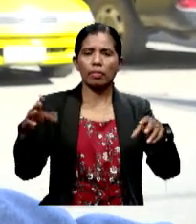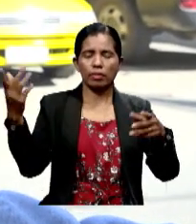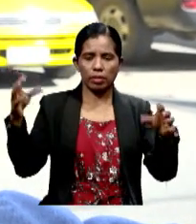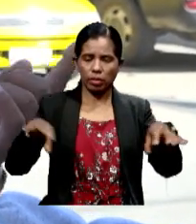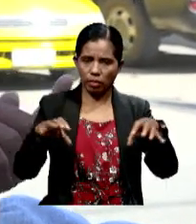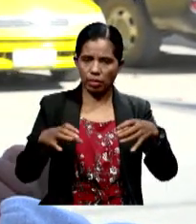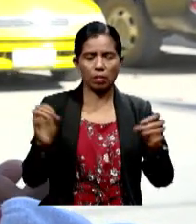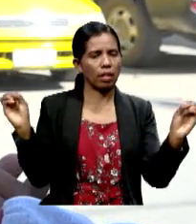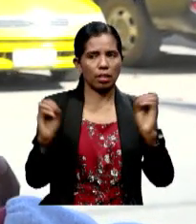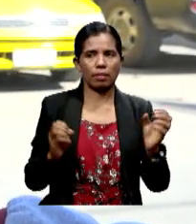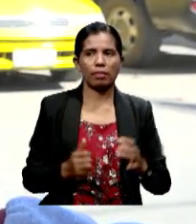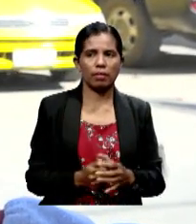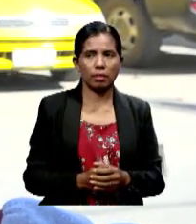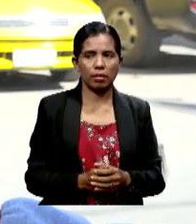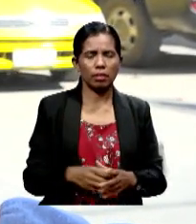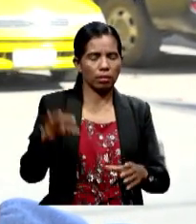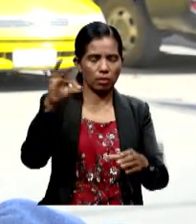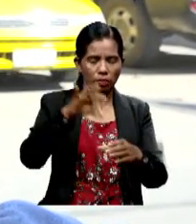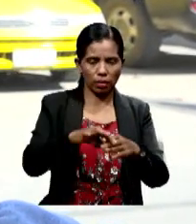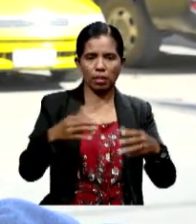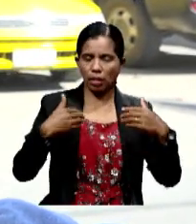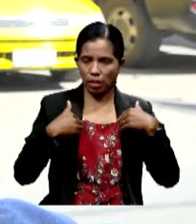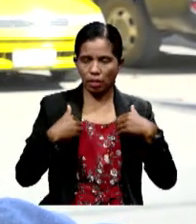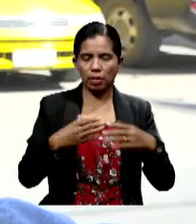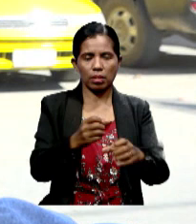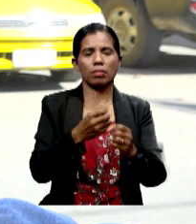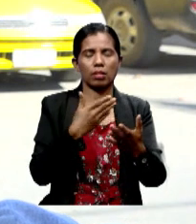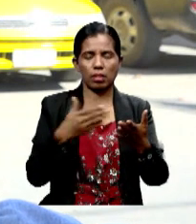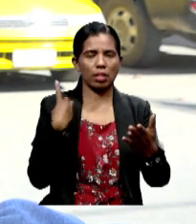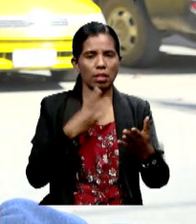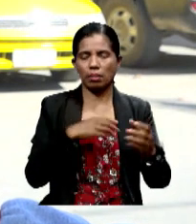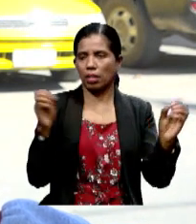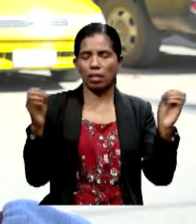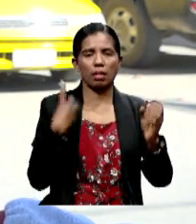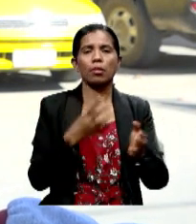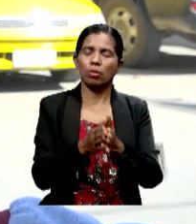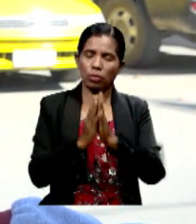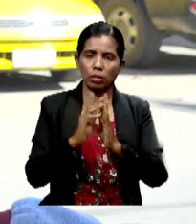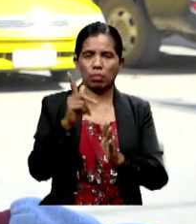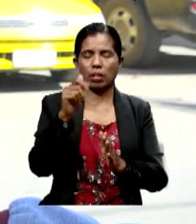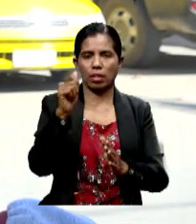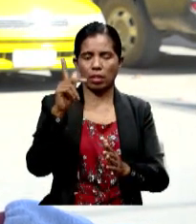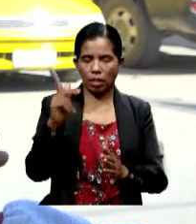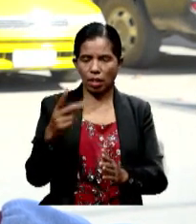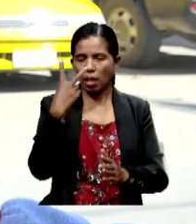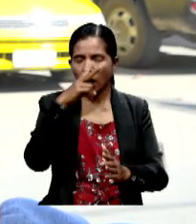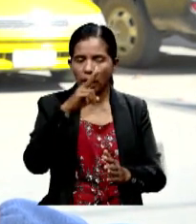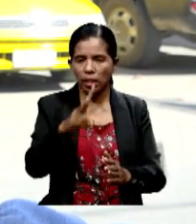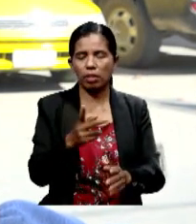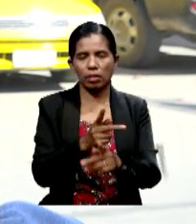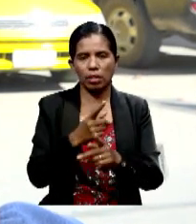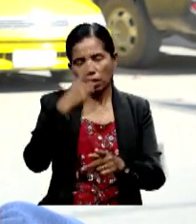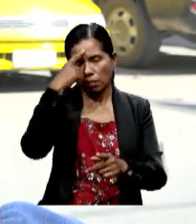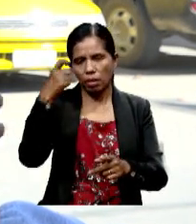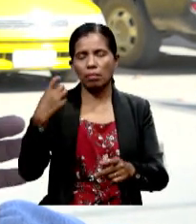Naran sistema babota iha mai simu sasan laiha. Idene ma kami husu bakak tung hare de diak buatet tamsira menara